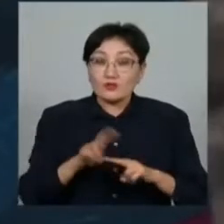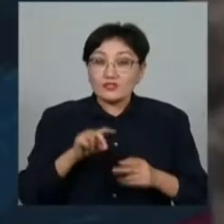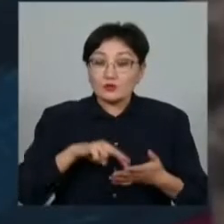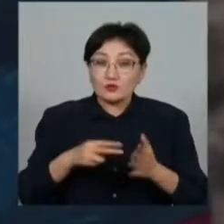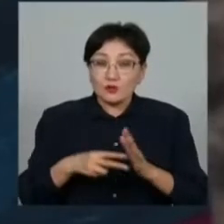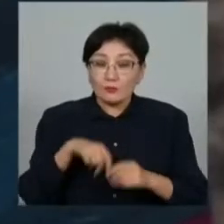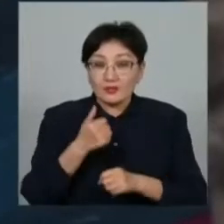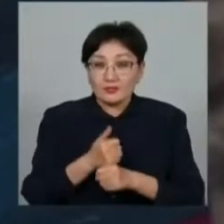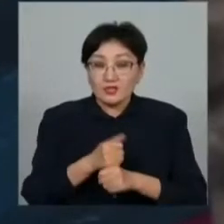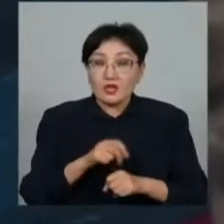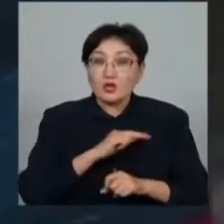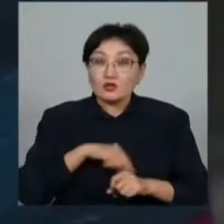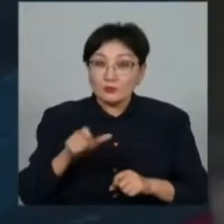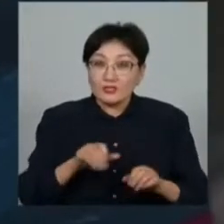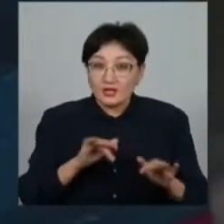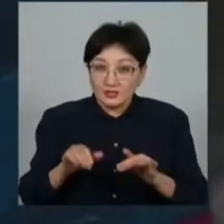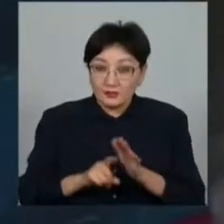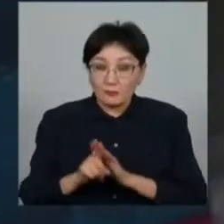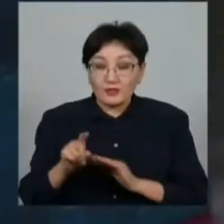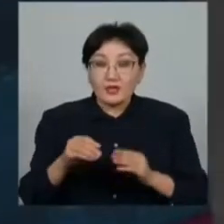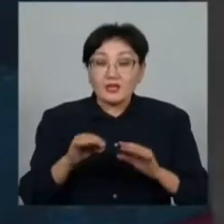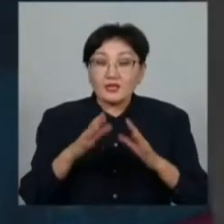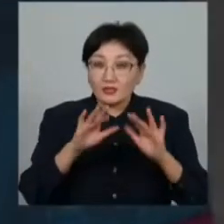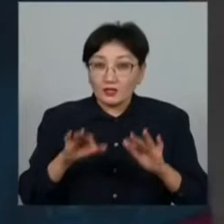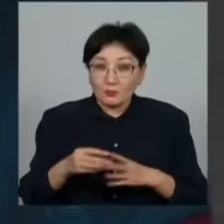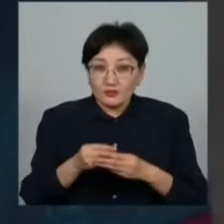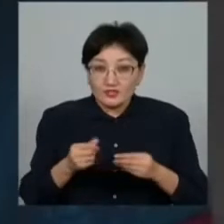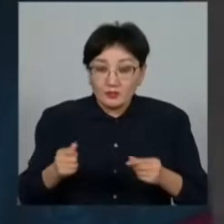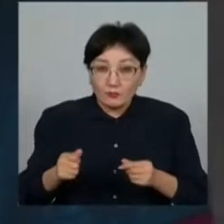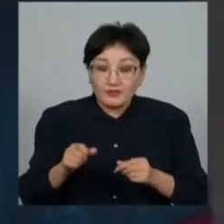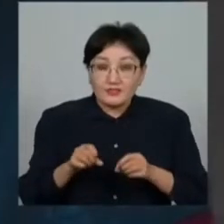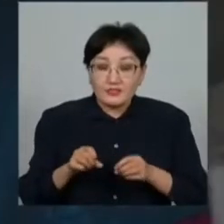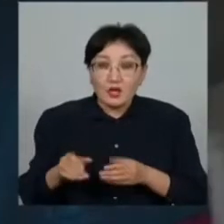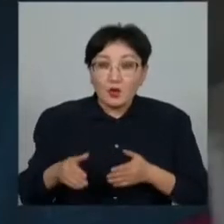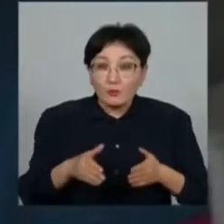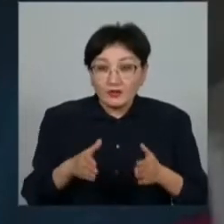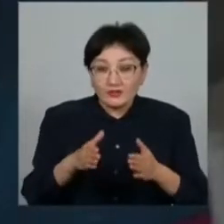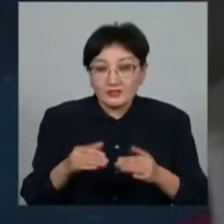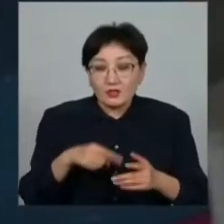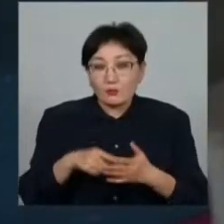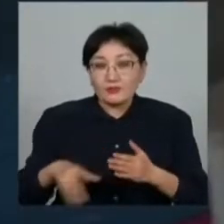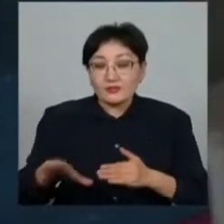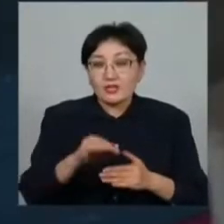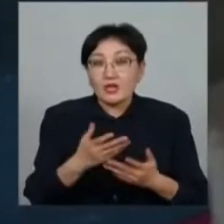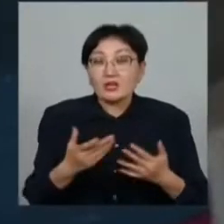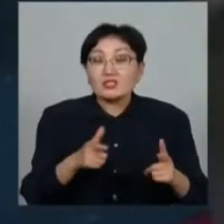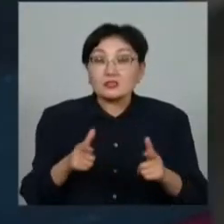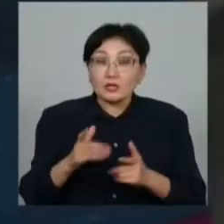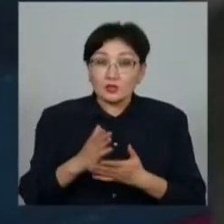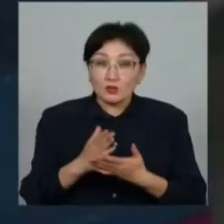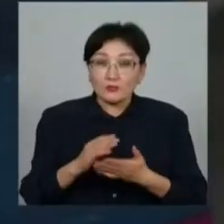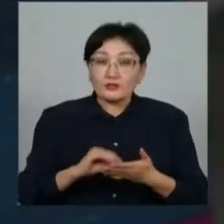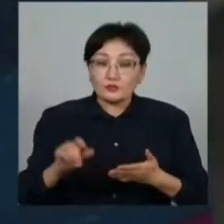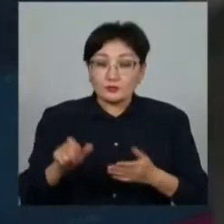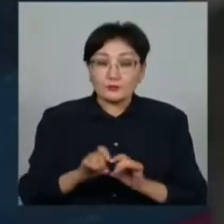негізінде қызметкерлер әрекетке көшеді. Қар еріп, жылғалардан су ағатын мезгілге алып шаһар Алматы қаншалықты дайын?